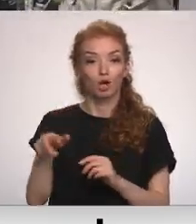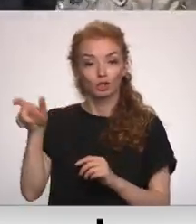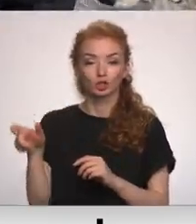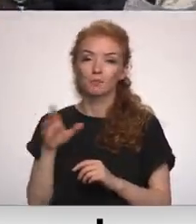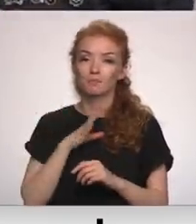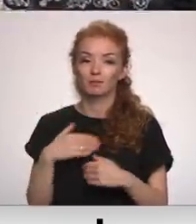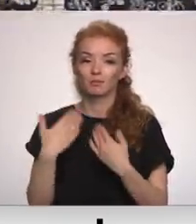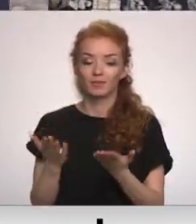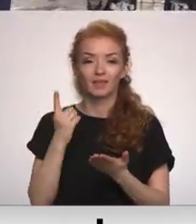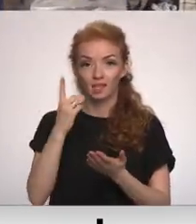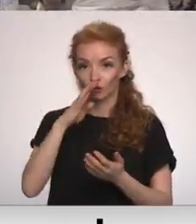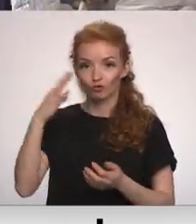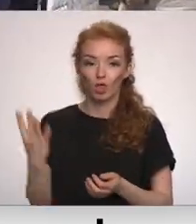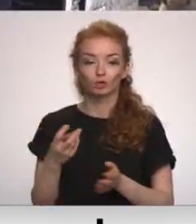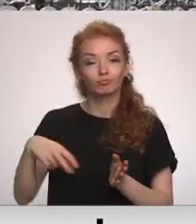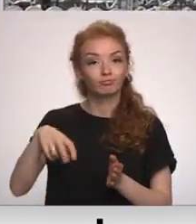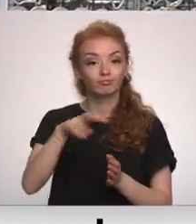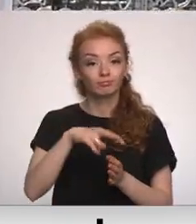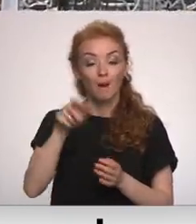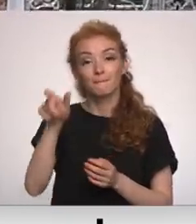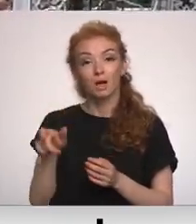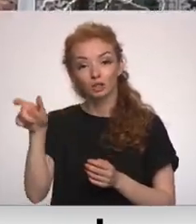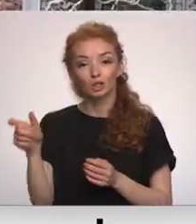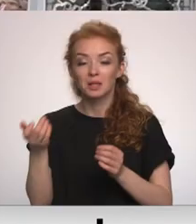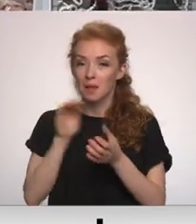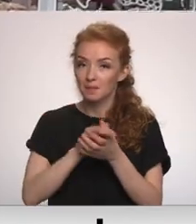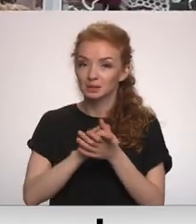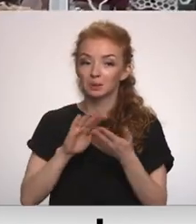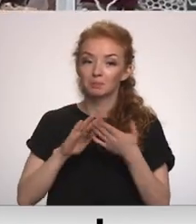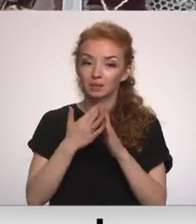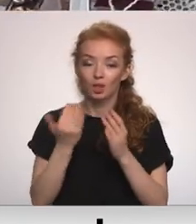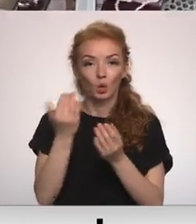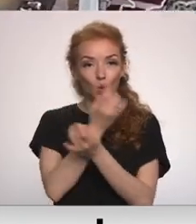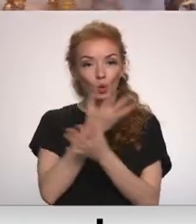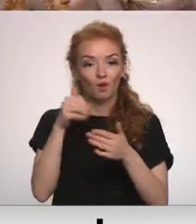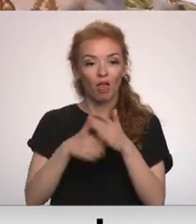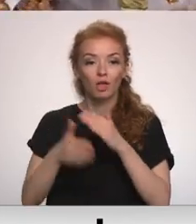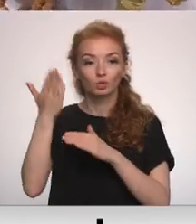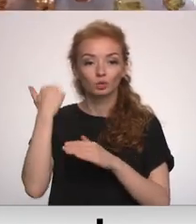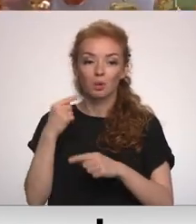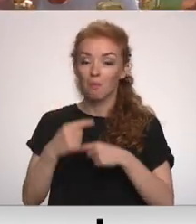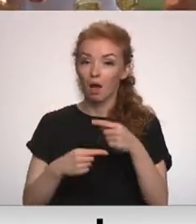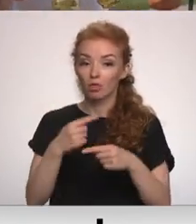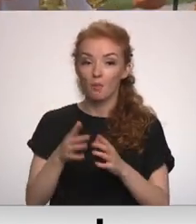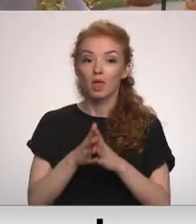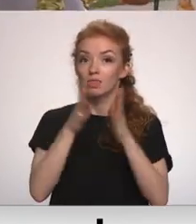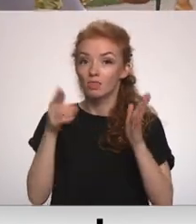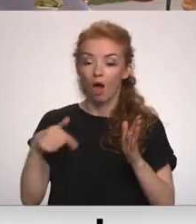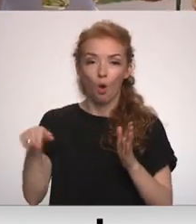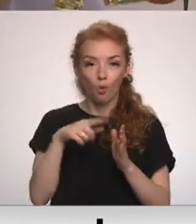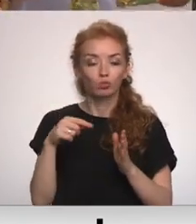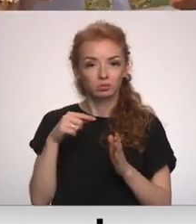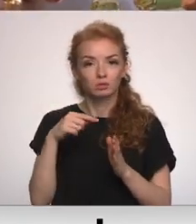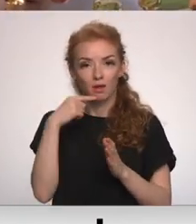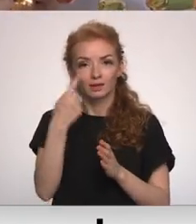bija atvēlēts tikai 4 stundas. Kuģa pasažieri iepazina pilsētu un tās kultūru vēsturisko mantojumu. Daudz no viņiem bija izteikuši